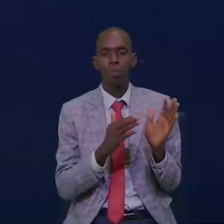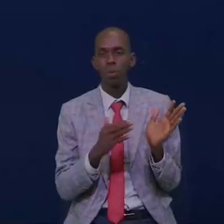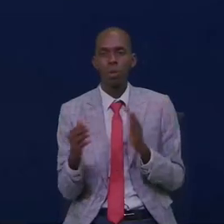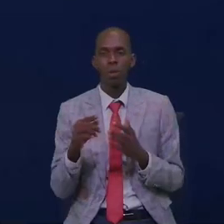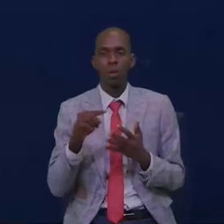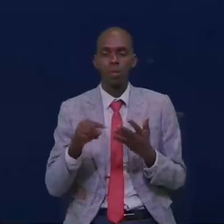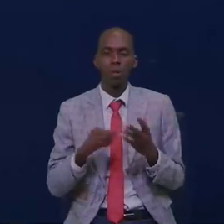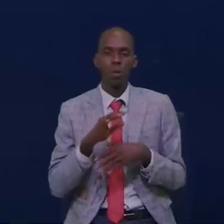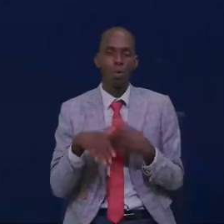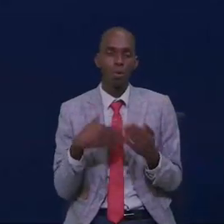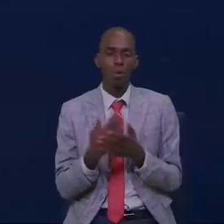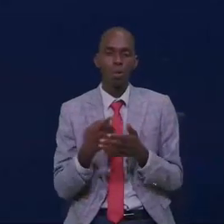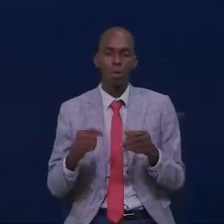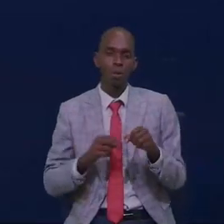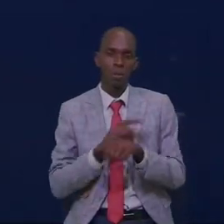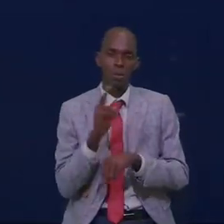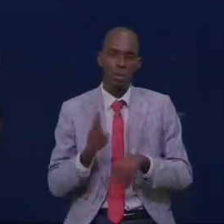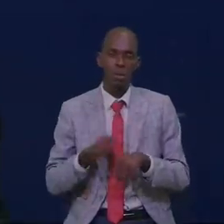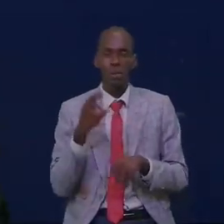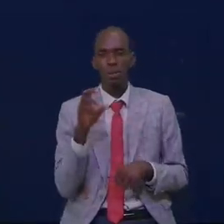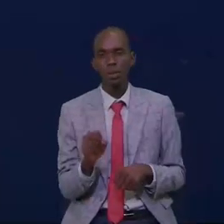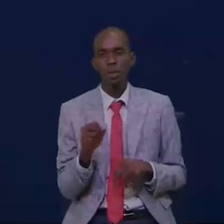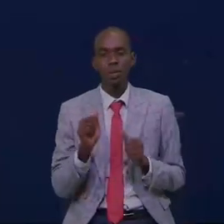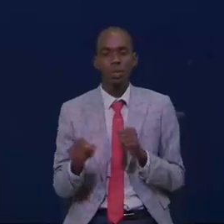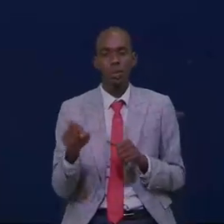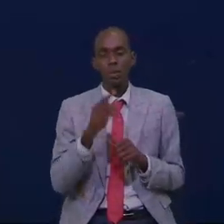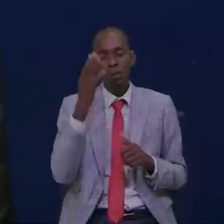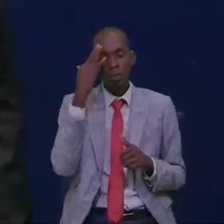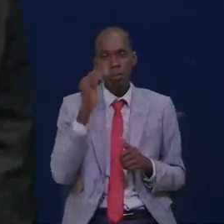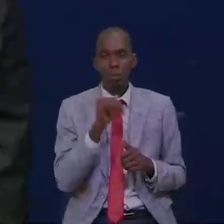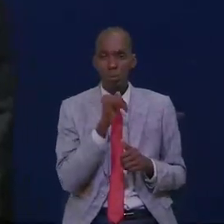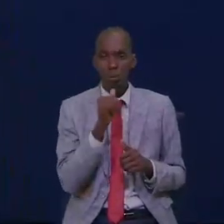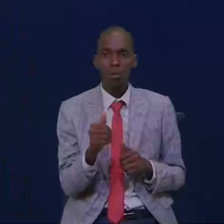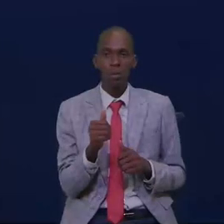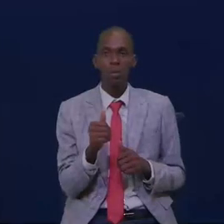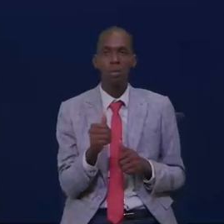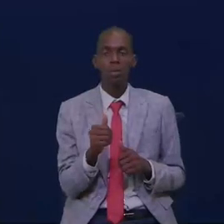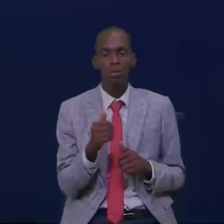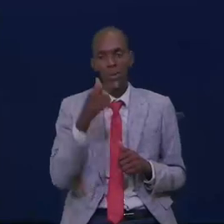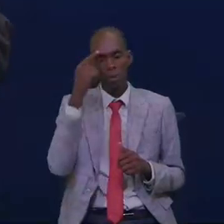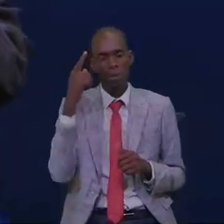pas. Le pays a été dévasté derrière eux.